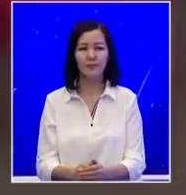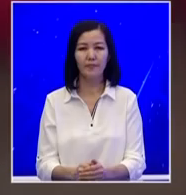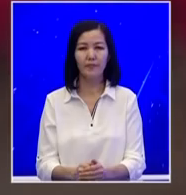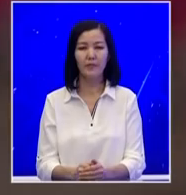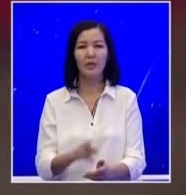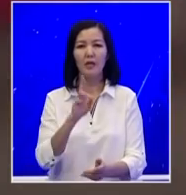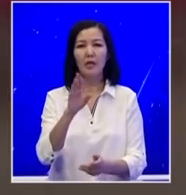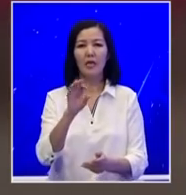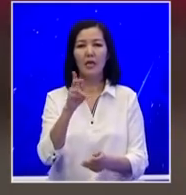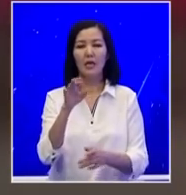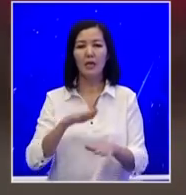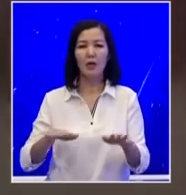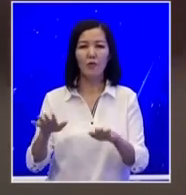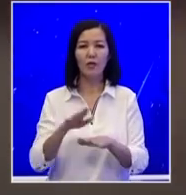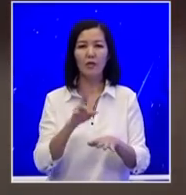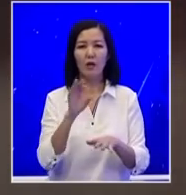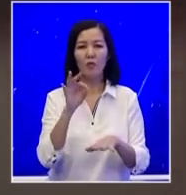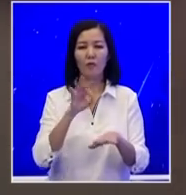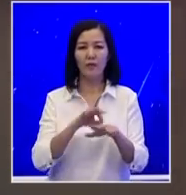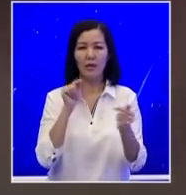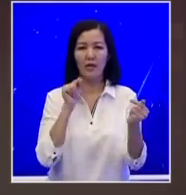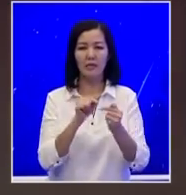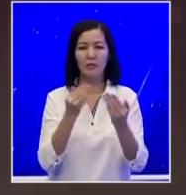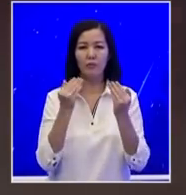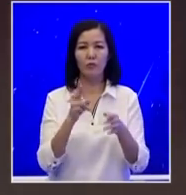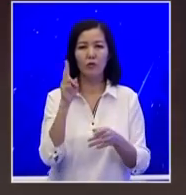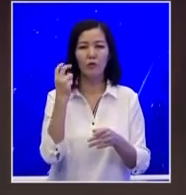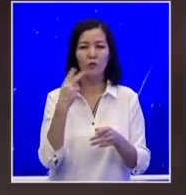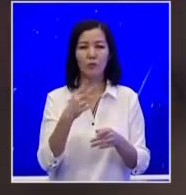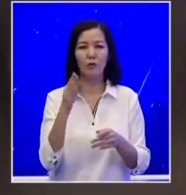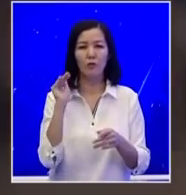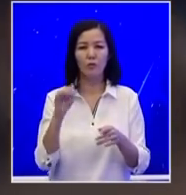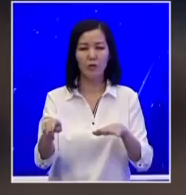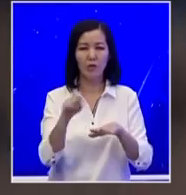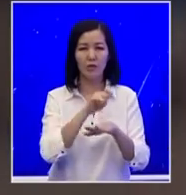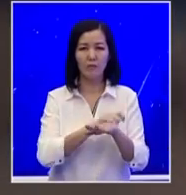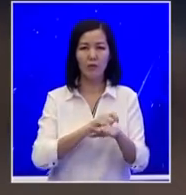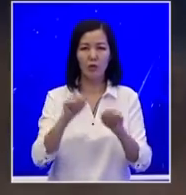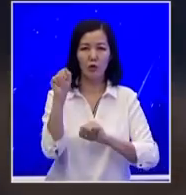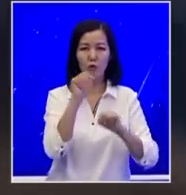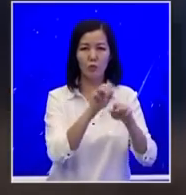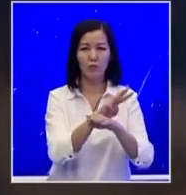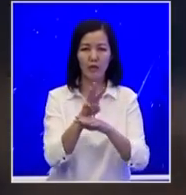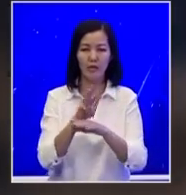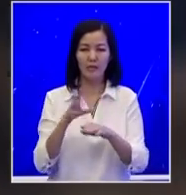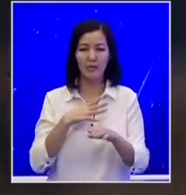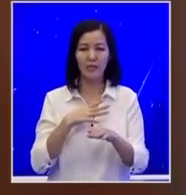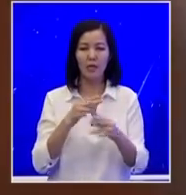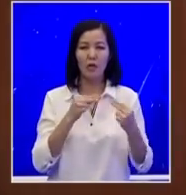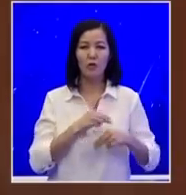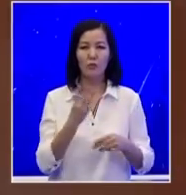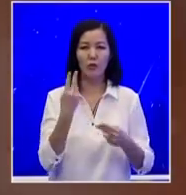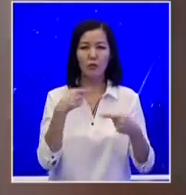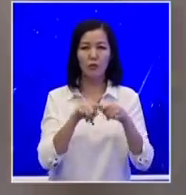Ал Кеген ауданда COVID-19 инфекциясына қарсы бүгінге дейін 224 мың шаршы метр жер зарасыздандырылды. Бұл жұмысқа 3